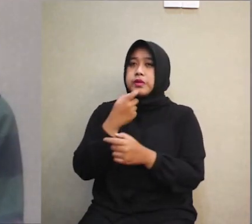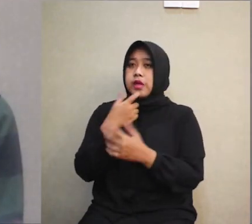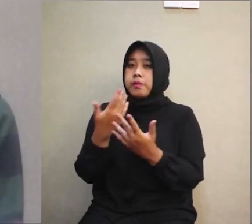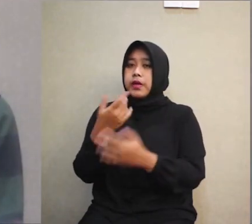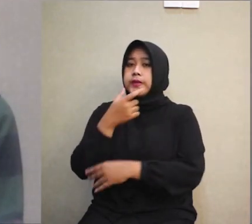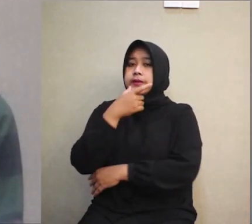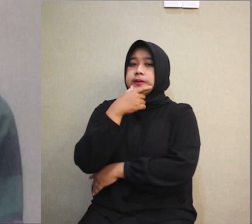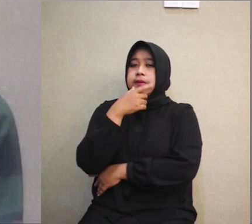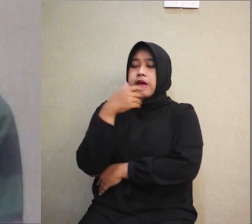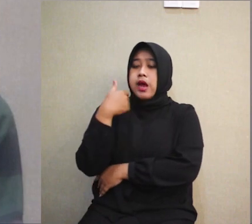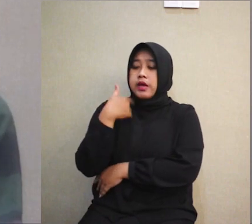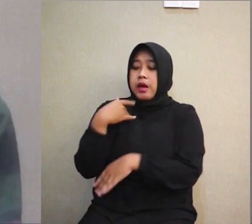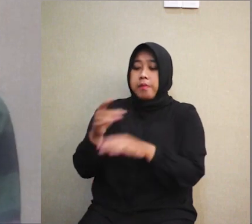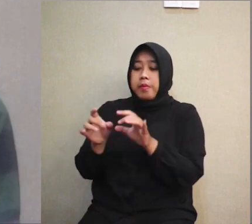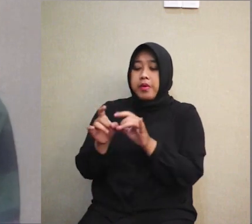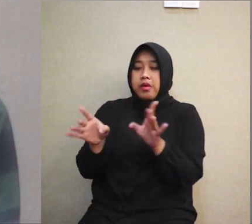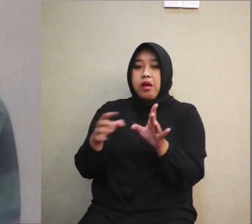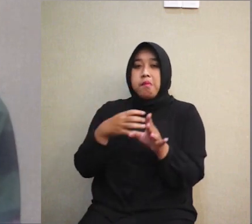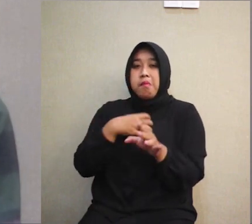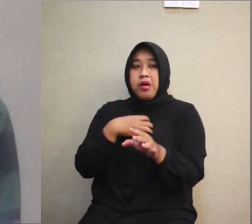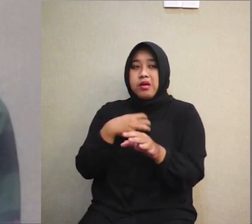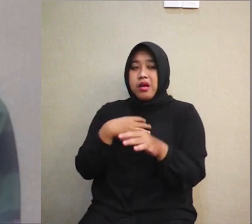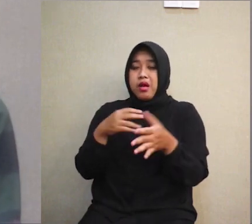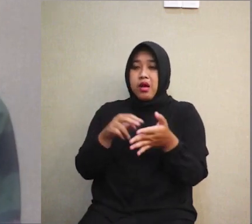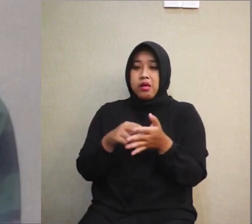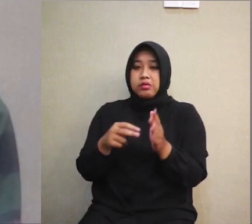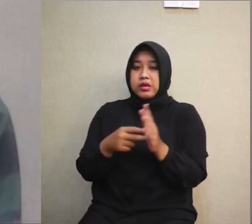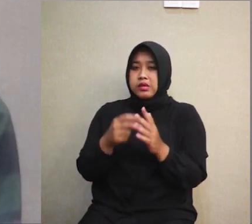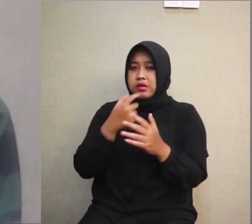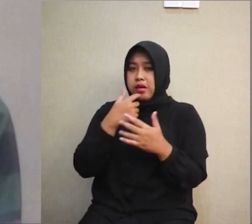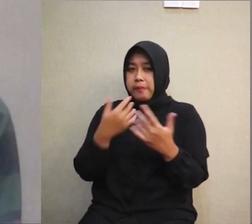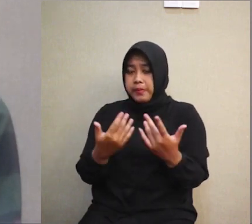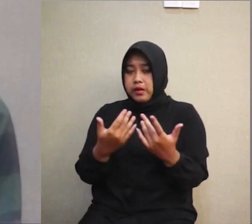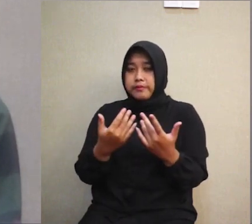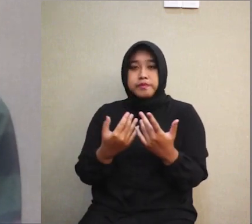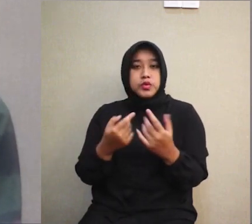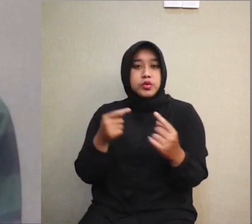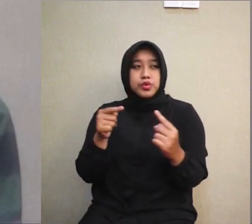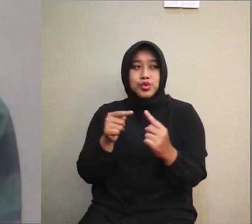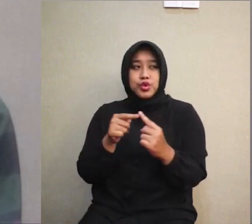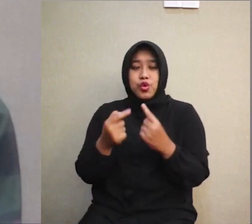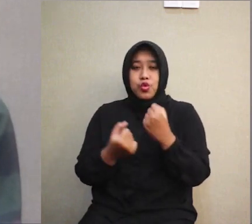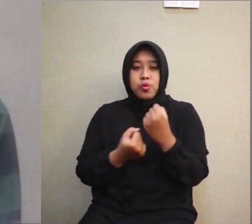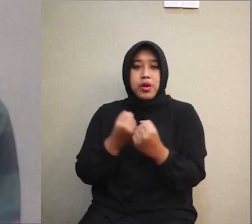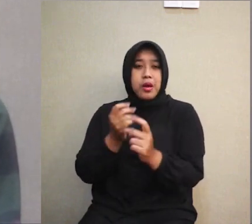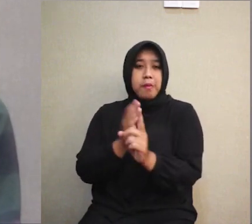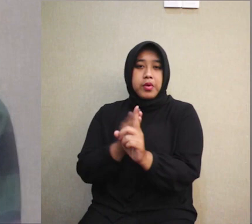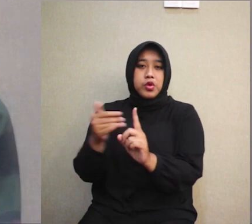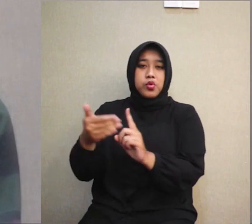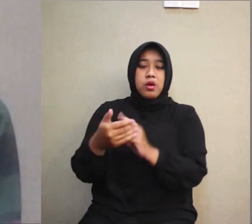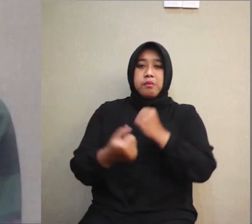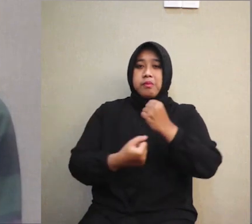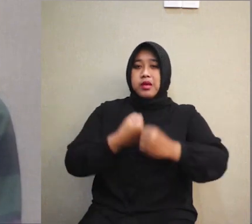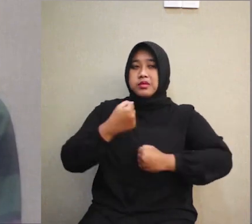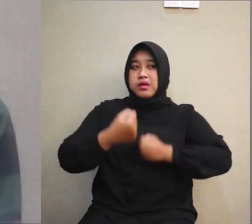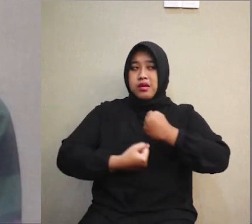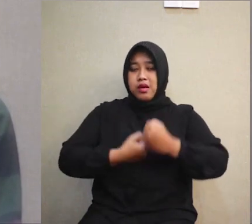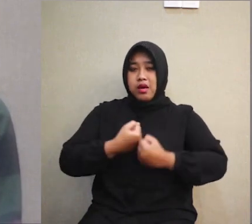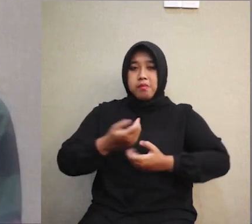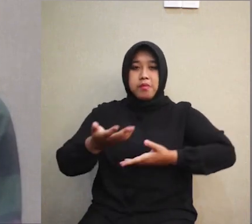adanya perbedaan pemaknaan dalam upaya perlindungan dan pelaksanaan